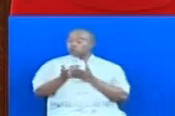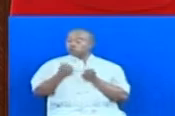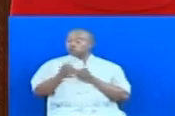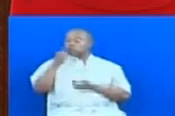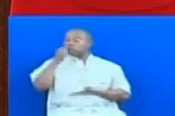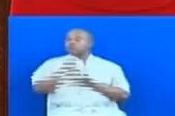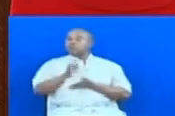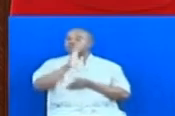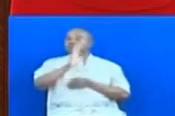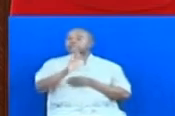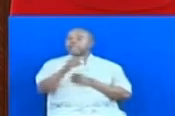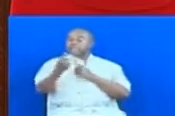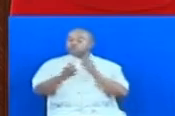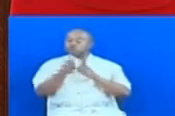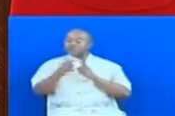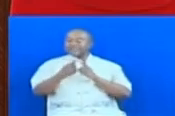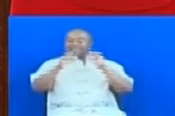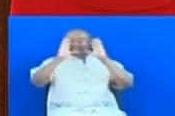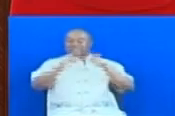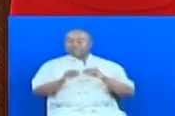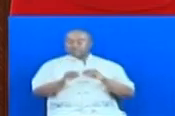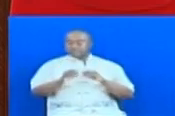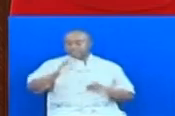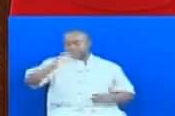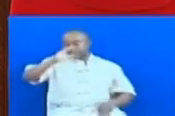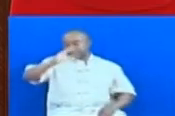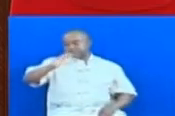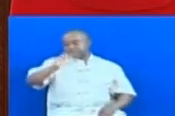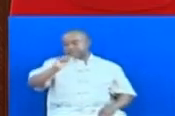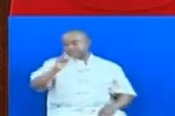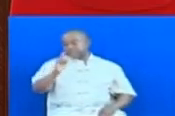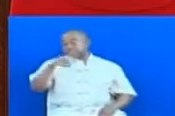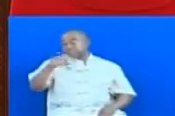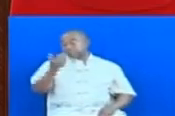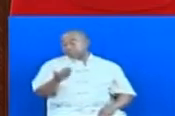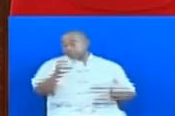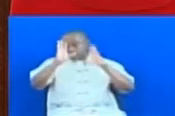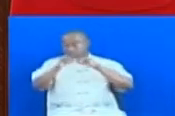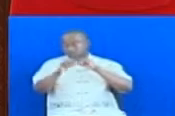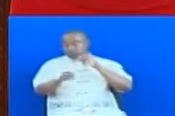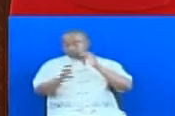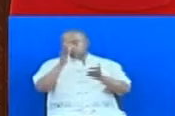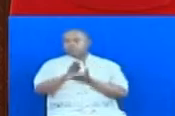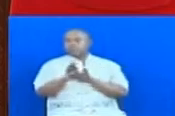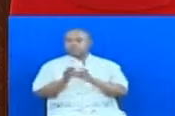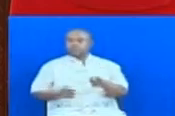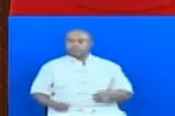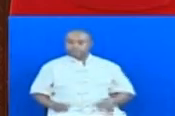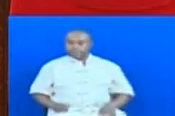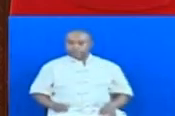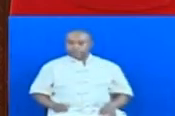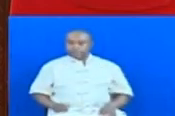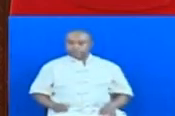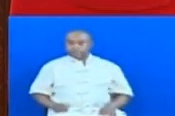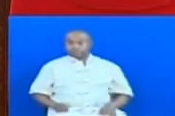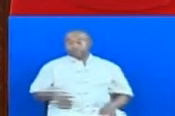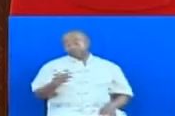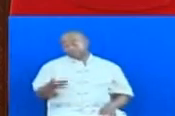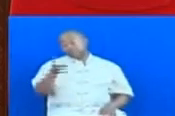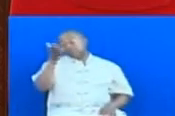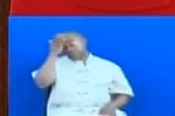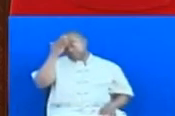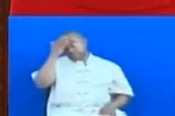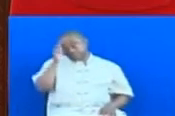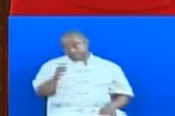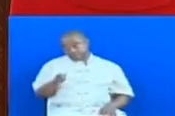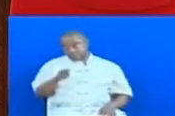kujadili taarifa ya CAG baada ya kuwa imekamilika. Mheshimiwa Naibu Speaker, kama unavyofahamu mwanzoni ilikuwa